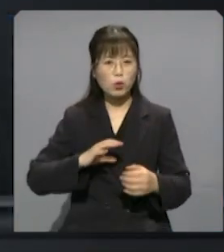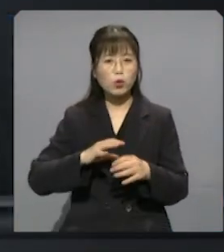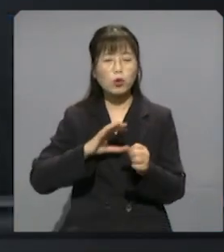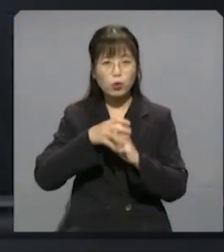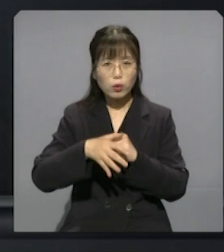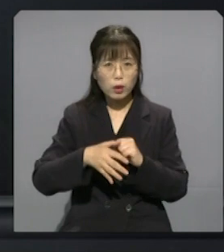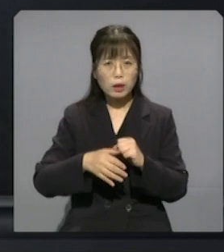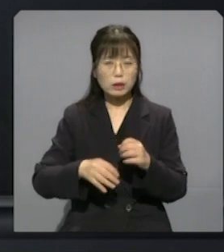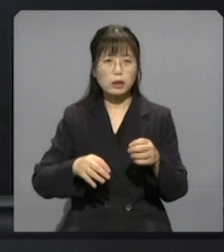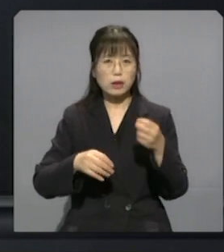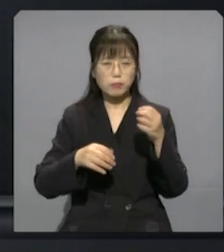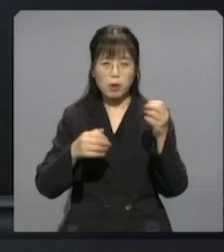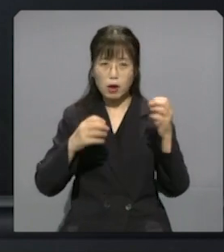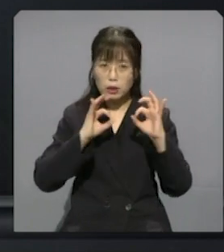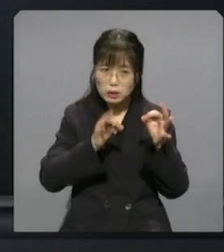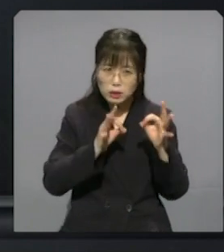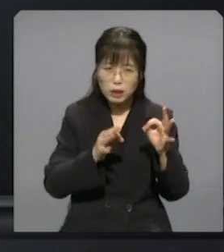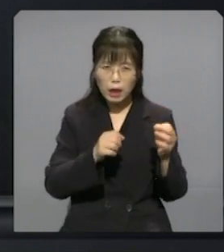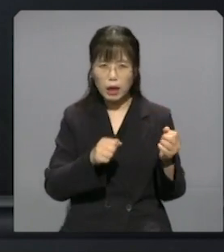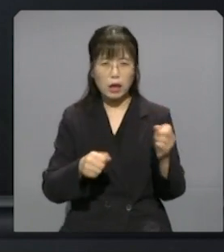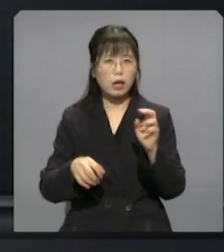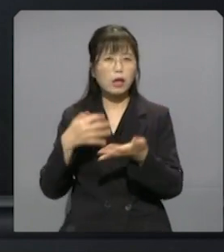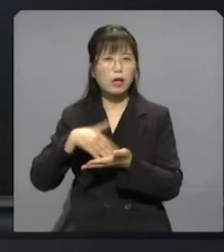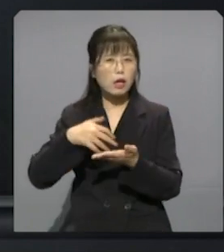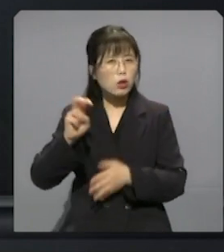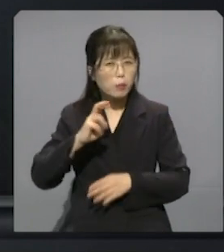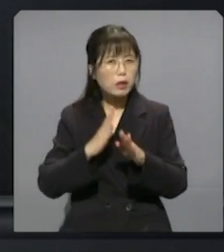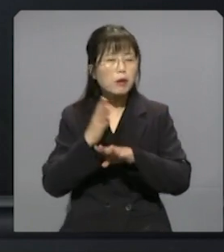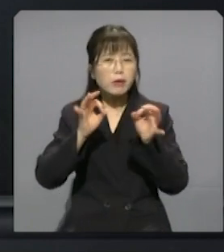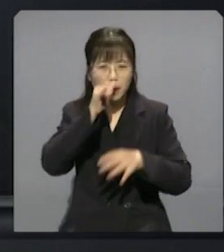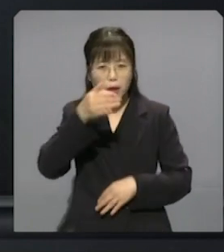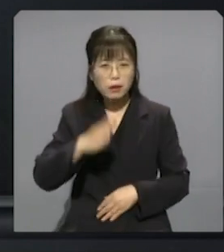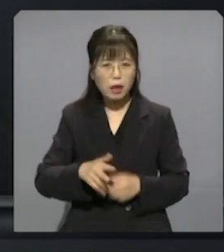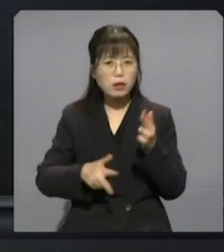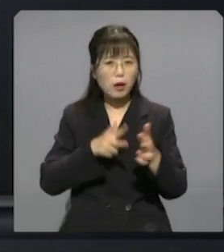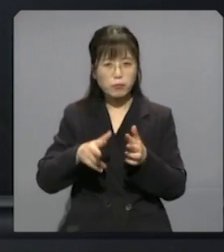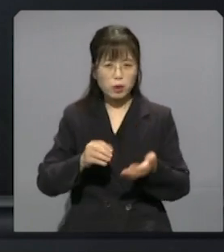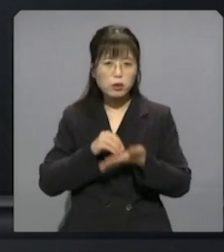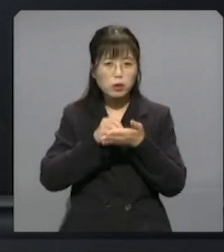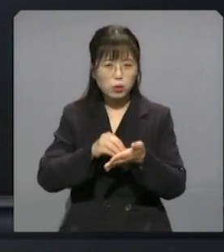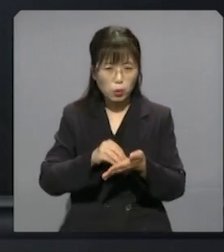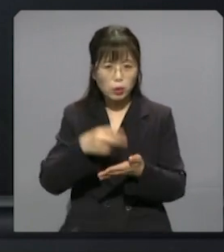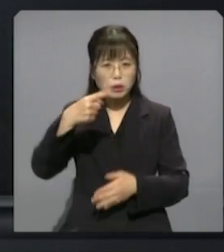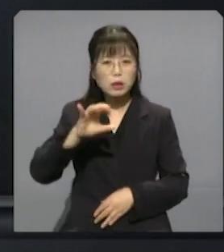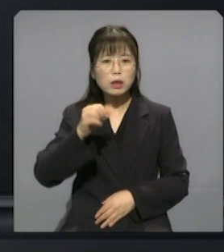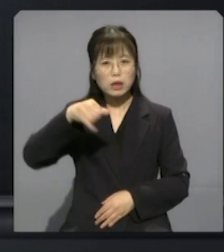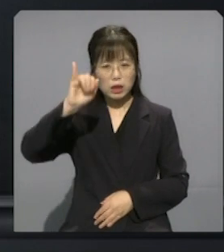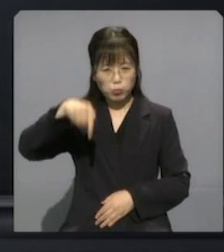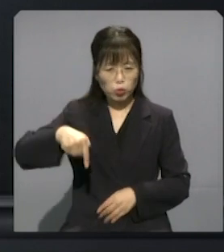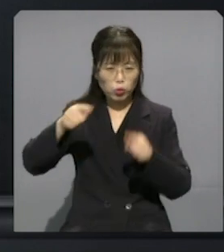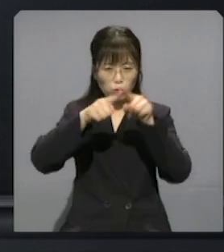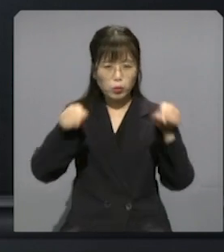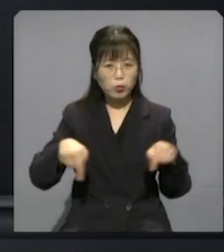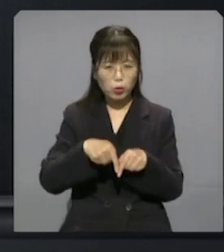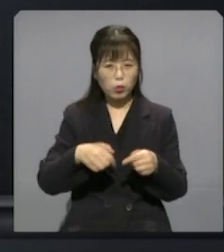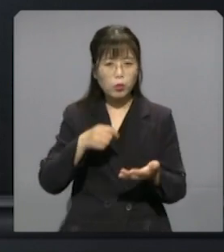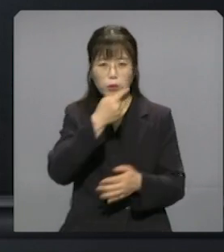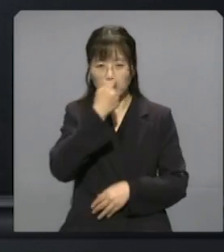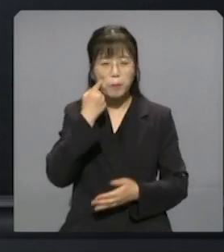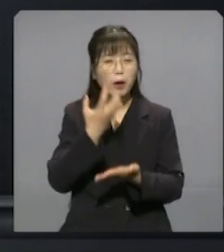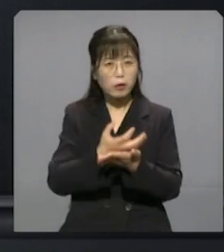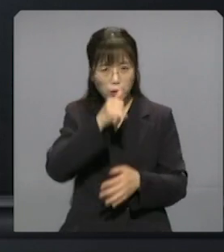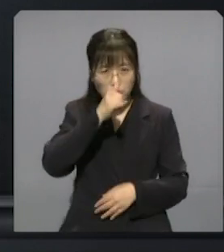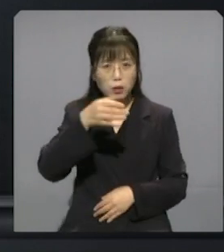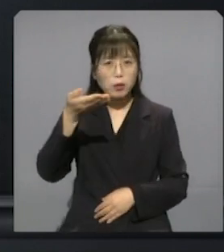국채은행부터 제2금융권까지 20개 넘는 은행이 있는데 사업자 중독증과 등기부등본 등만 있으면 통장이 나옵니다 하지만